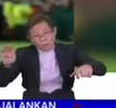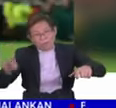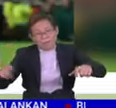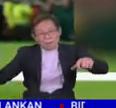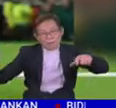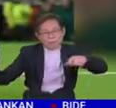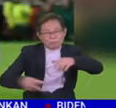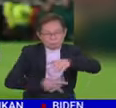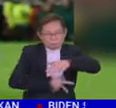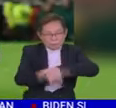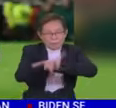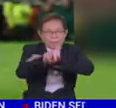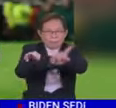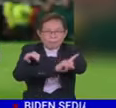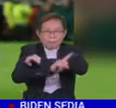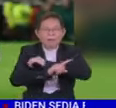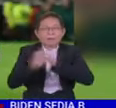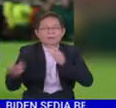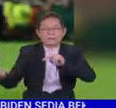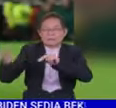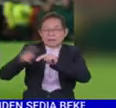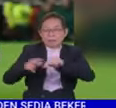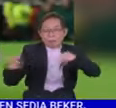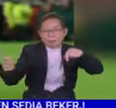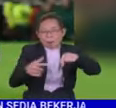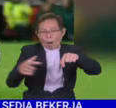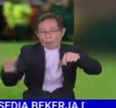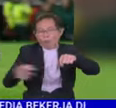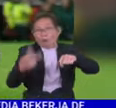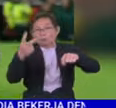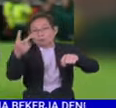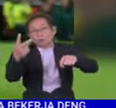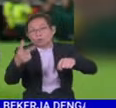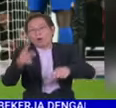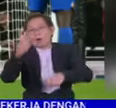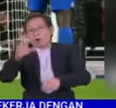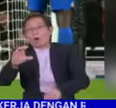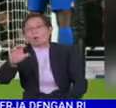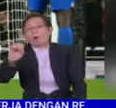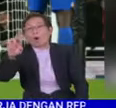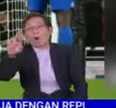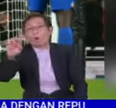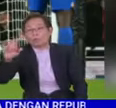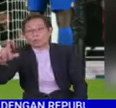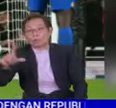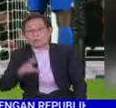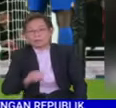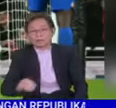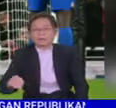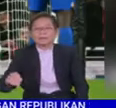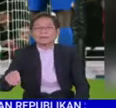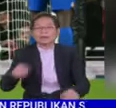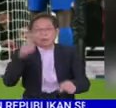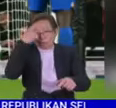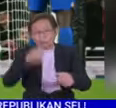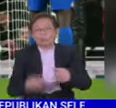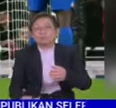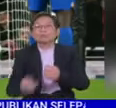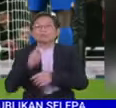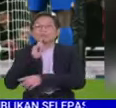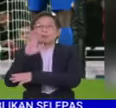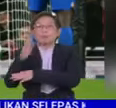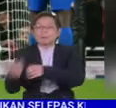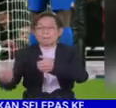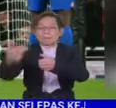menerusi sepakan penalti. Brighton kemudian menambah dua lagi jaringan menerusi Kouro Mitoma dan Tarik untuk menjamin slot ke